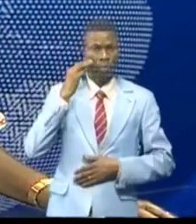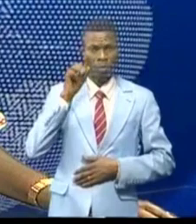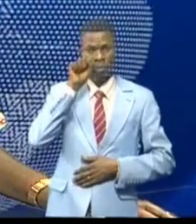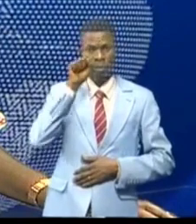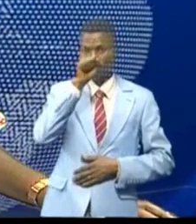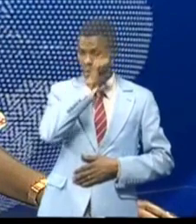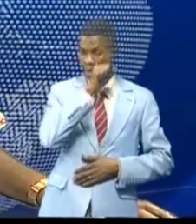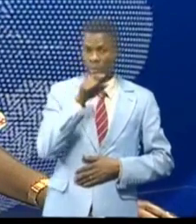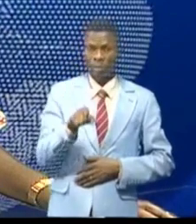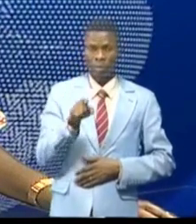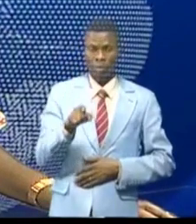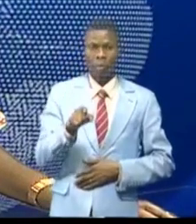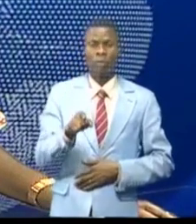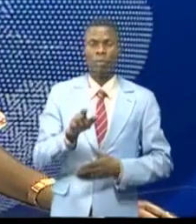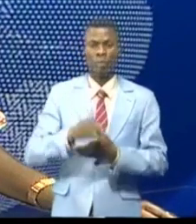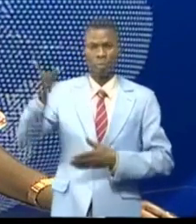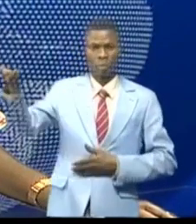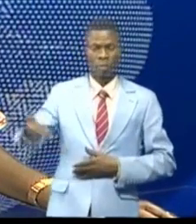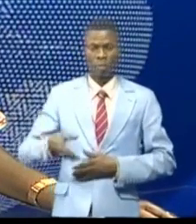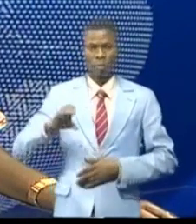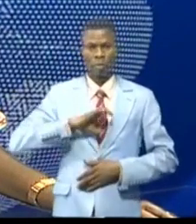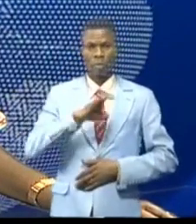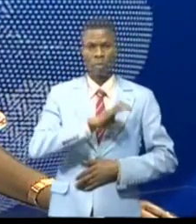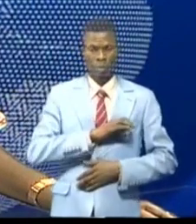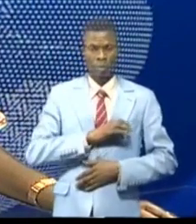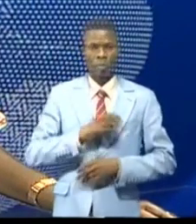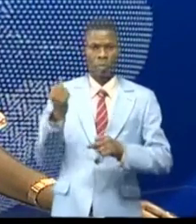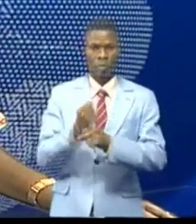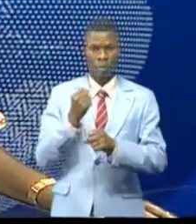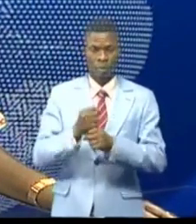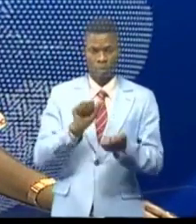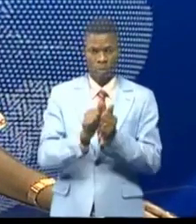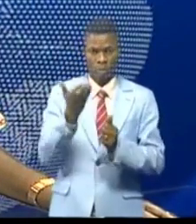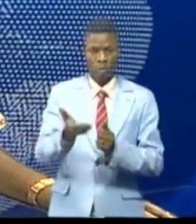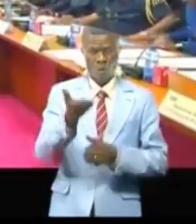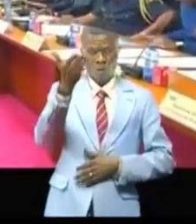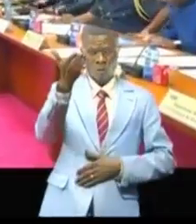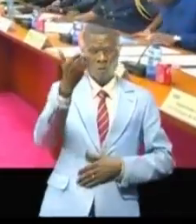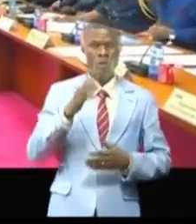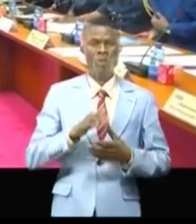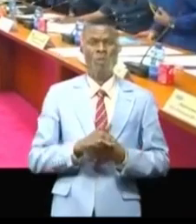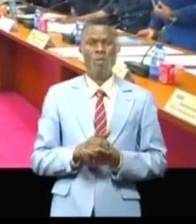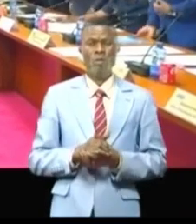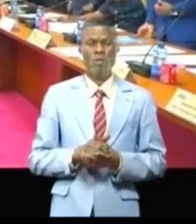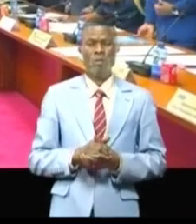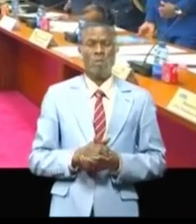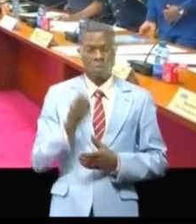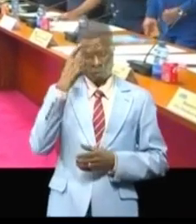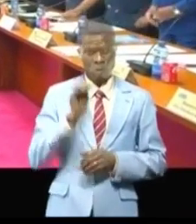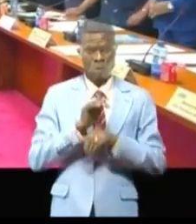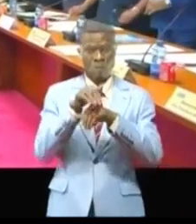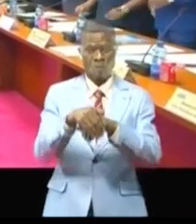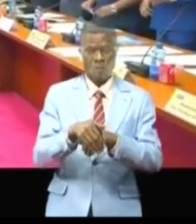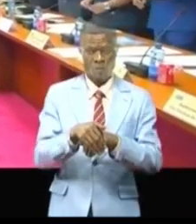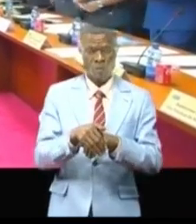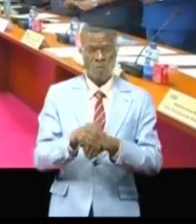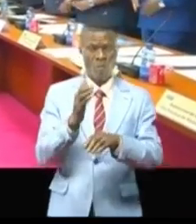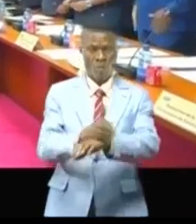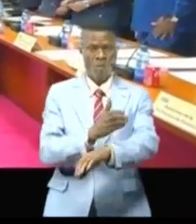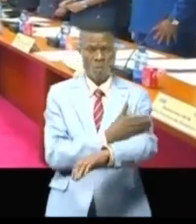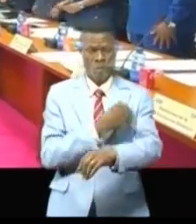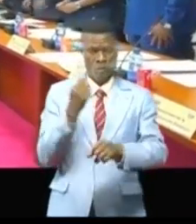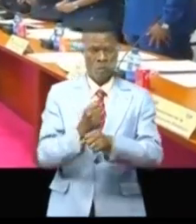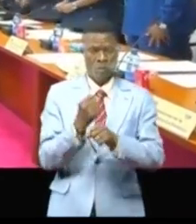Jean-Michel Samalukonde a reçu le comité de pilotage de ce jeu. C'est pour faire part du niveau d'avancement des